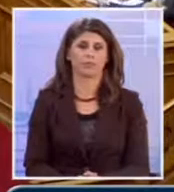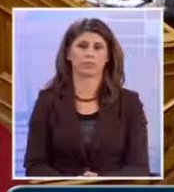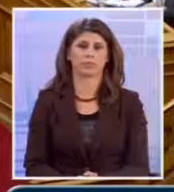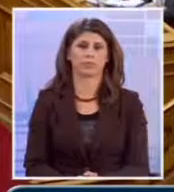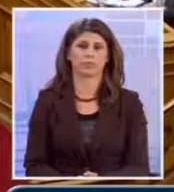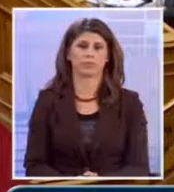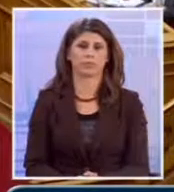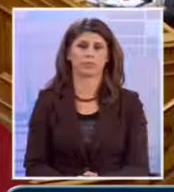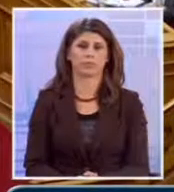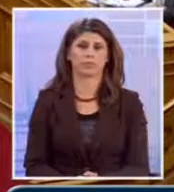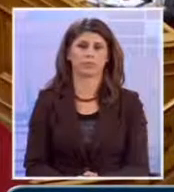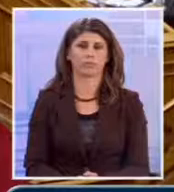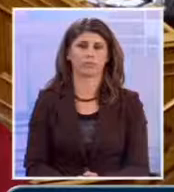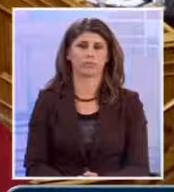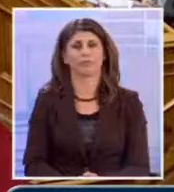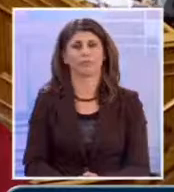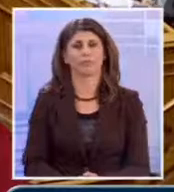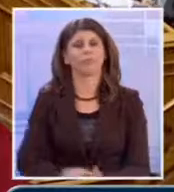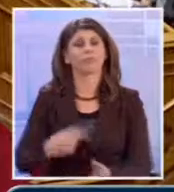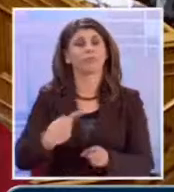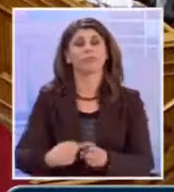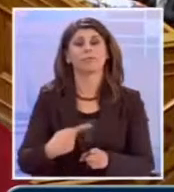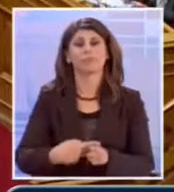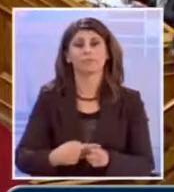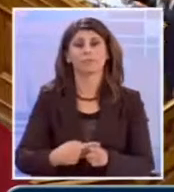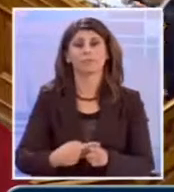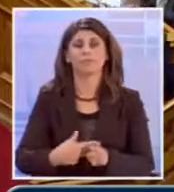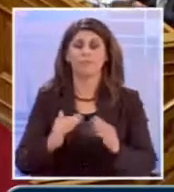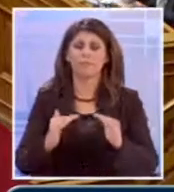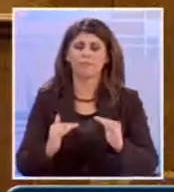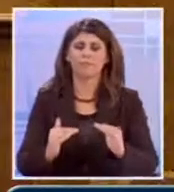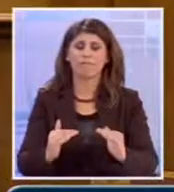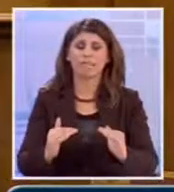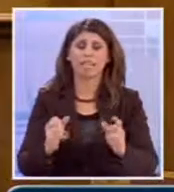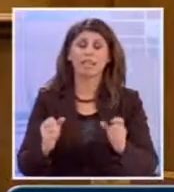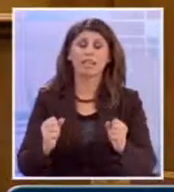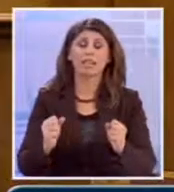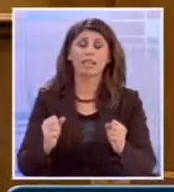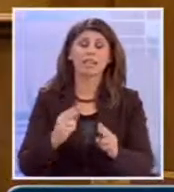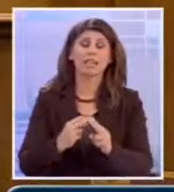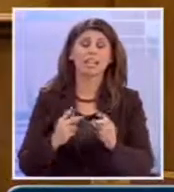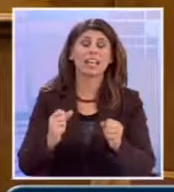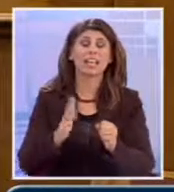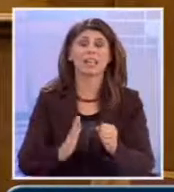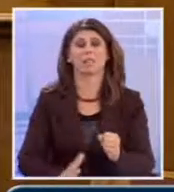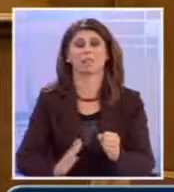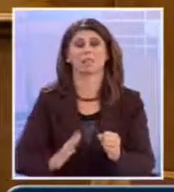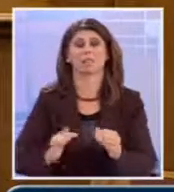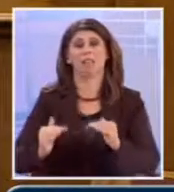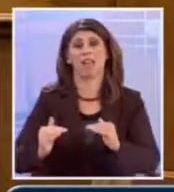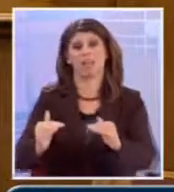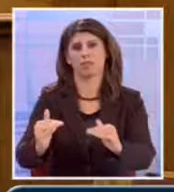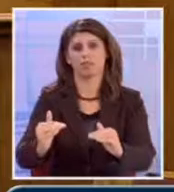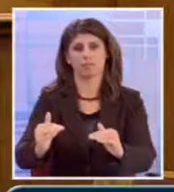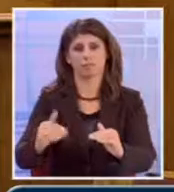Κυρίες και κύριοι συνάδελφοι, η χώρα παραμένει σε κρίσιμη φάση. Βρίσκεται πάλι μπροστά